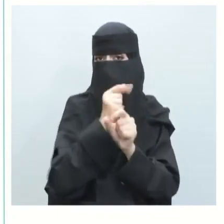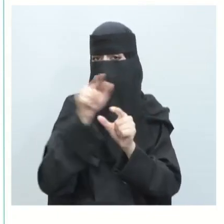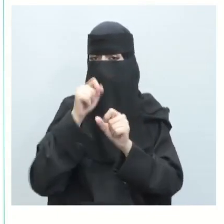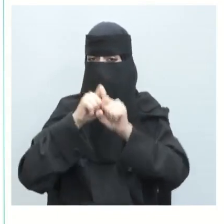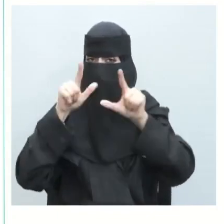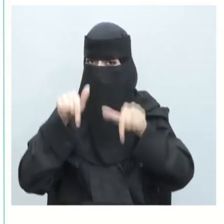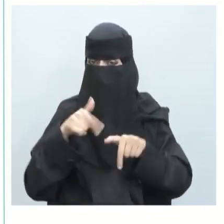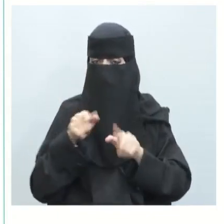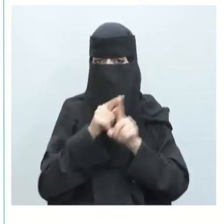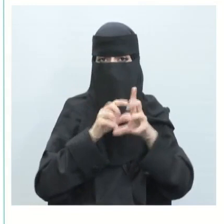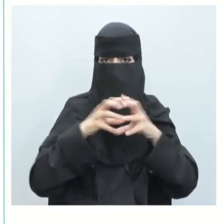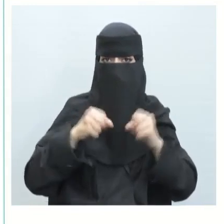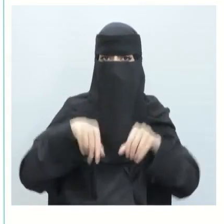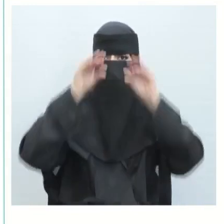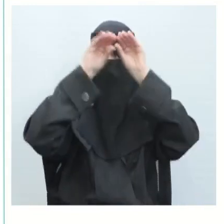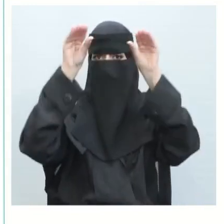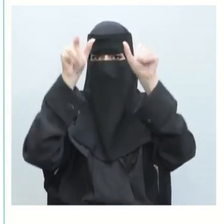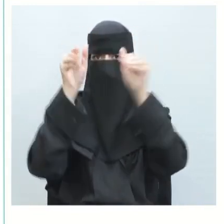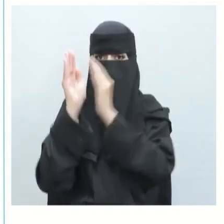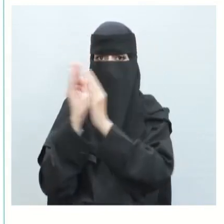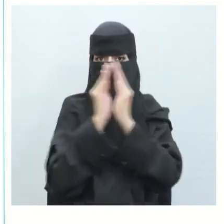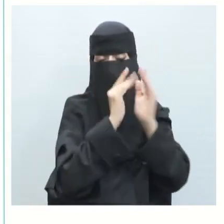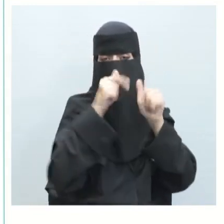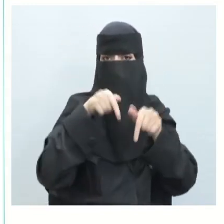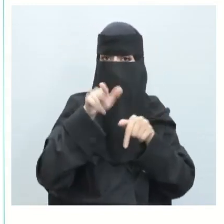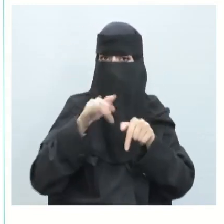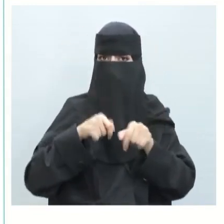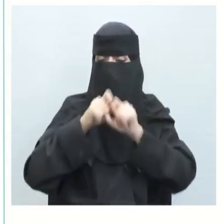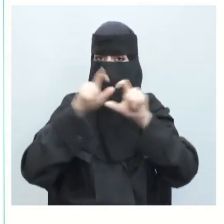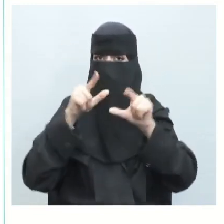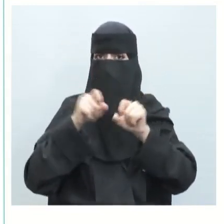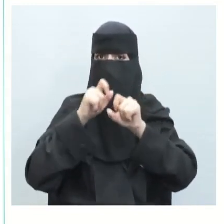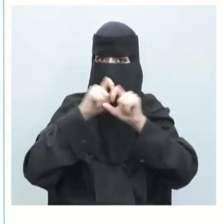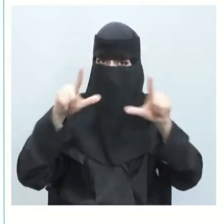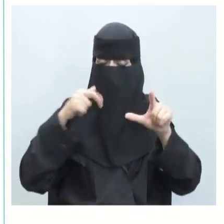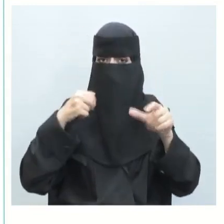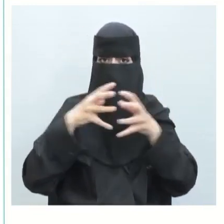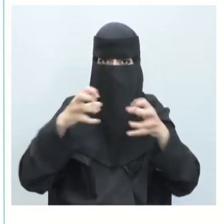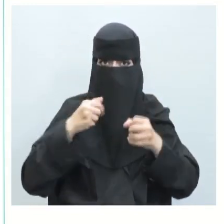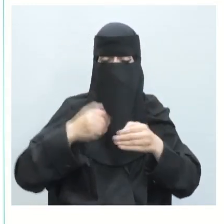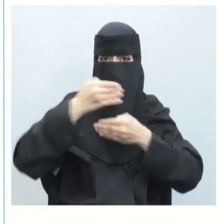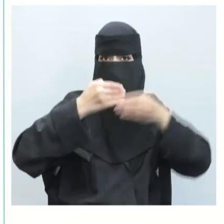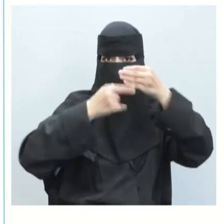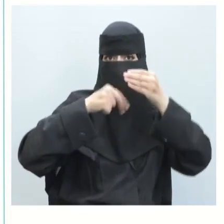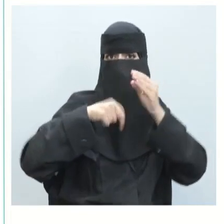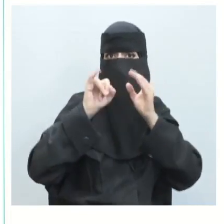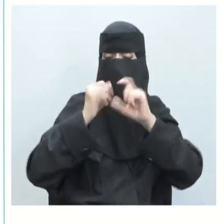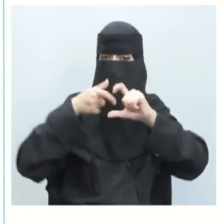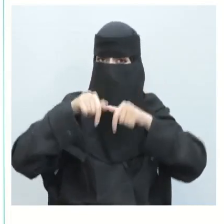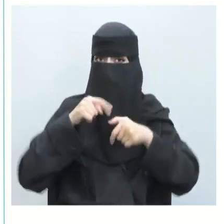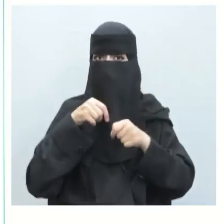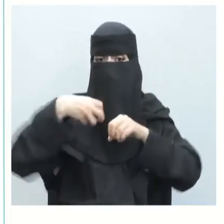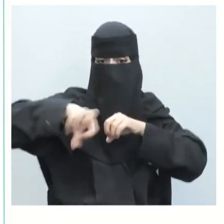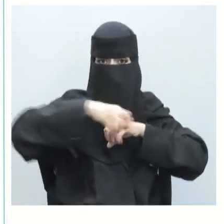وضحنا تعريف للهيكل التنظيمي ذكرنا هو توضيح يفصل بنيه المنظمه وتصنيفات الوظائف